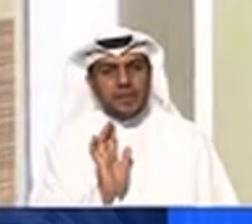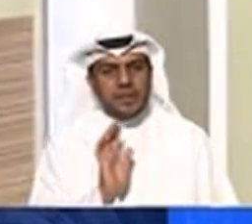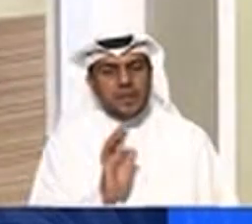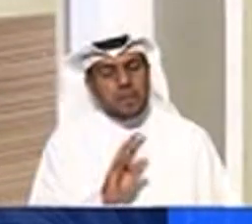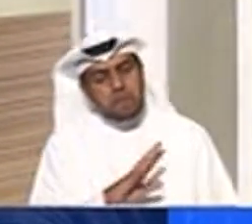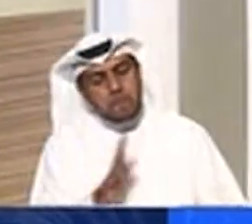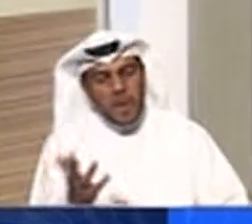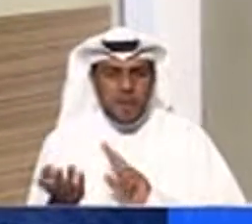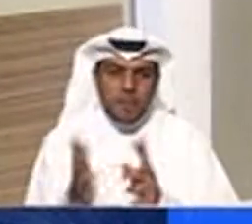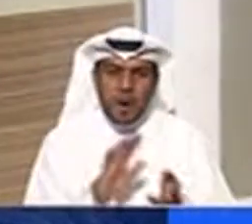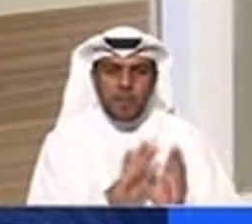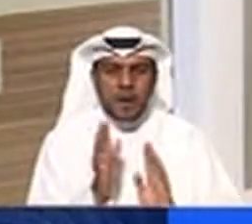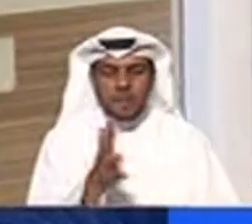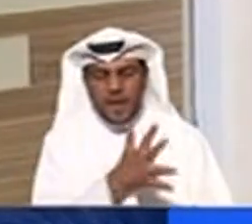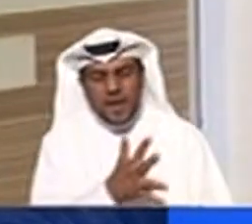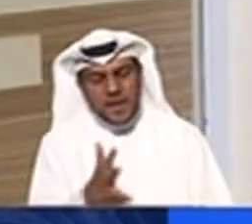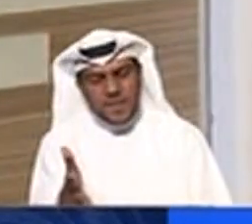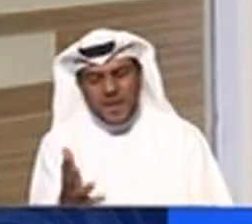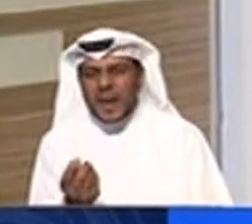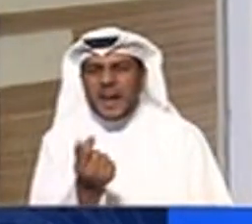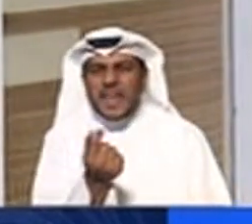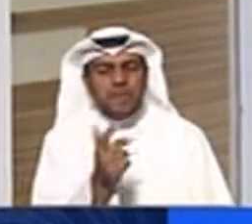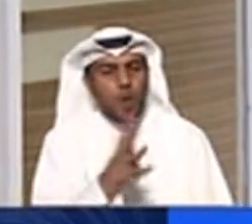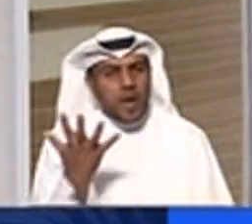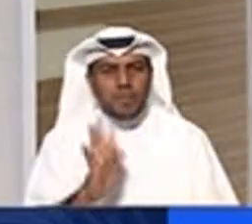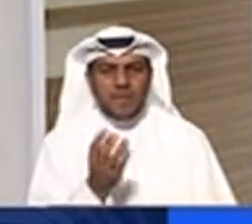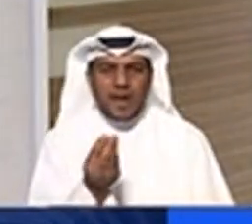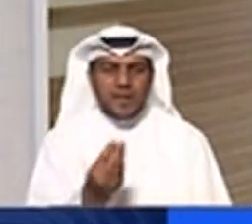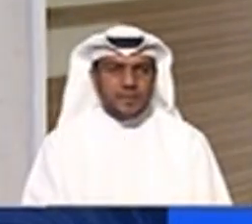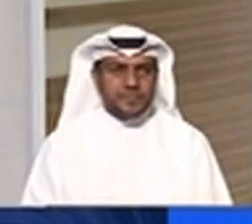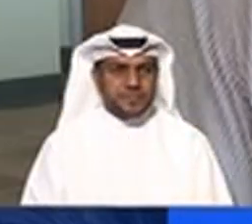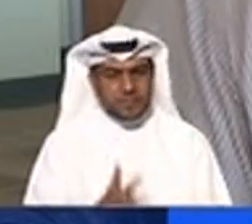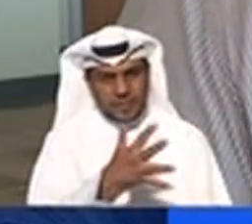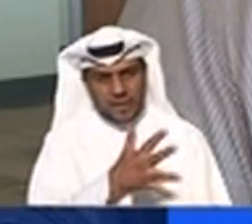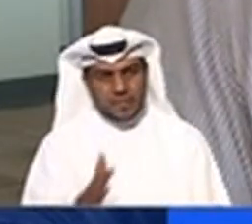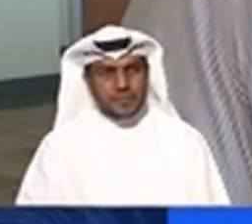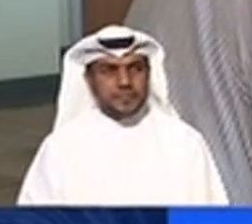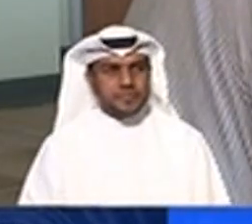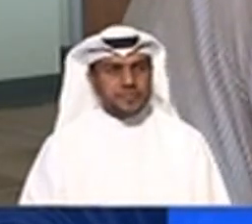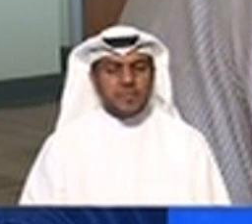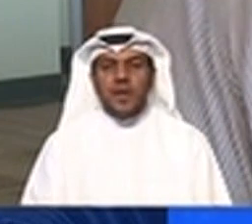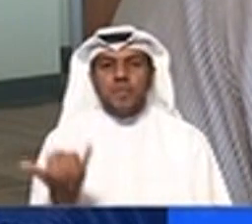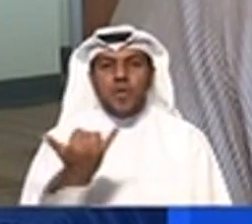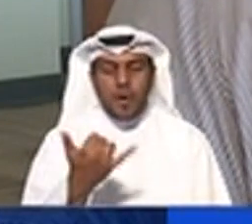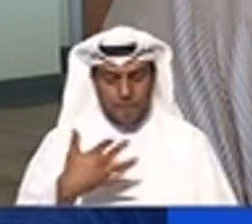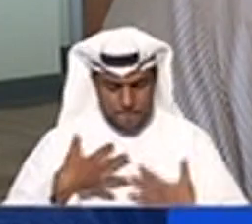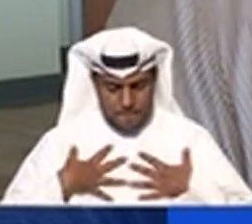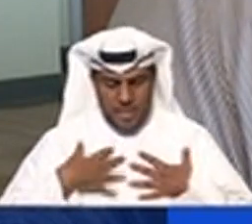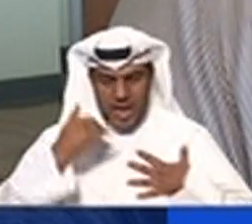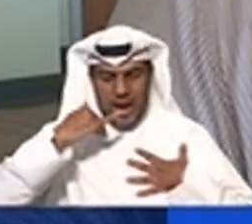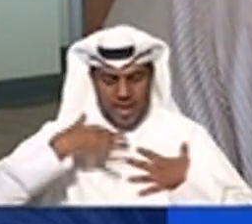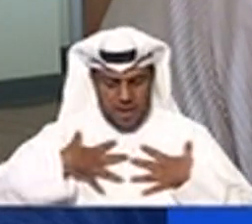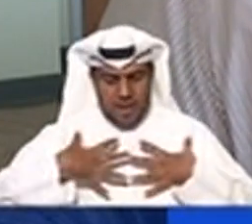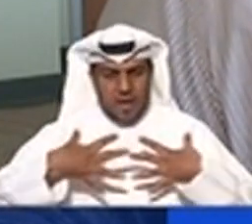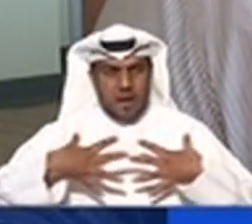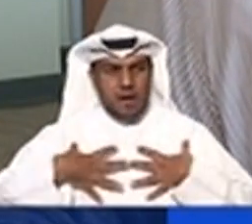تحدث لديهم مضاعفات وخيمة. أحد الأسباب أن الرئة لا زالت